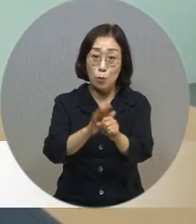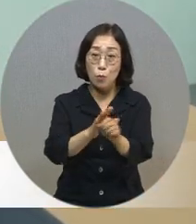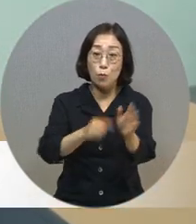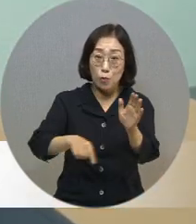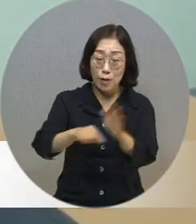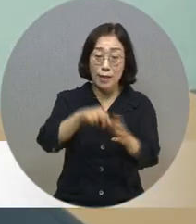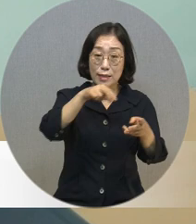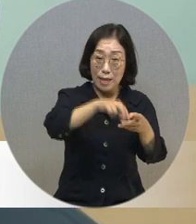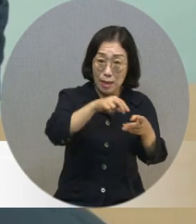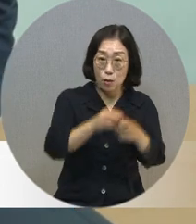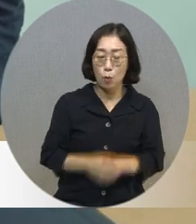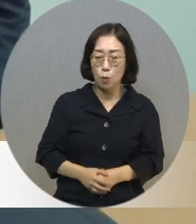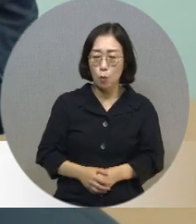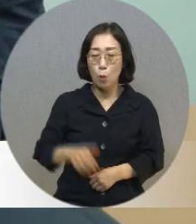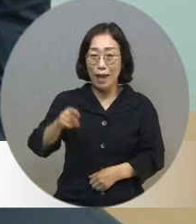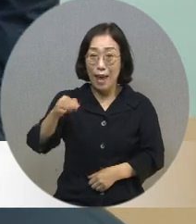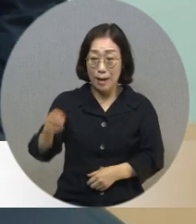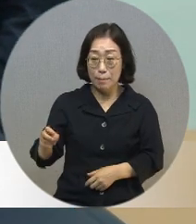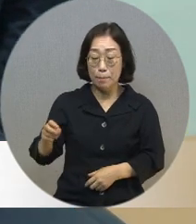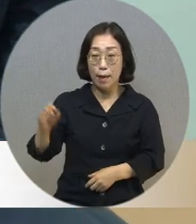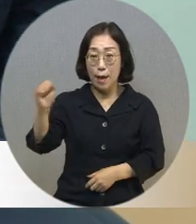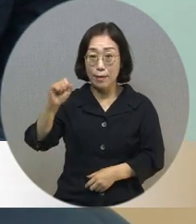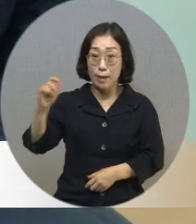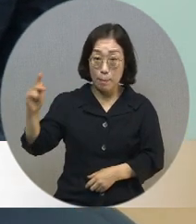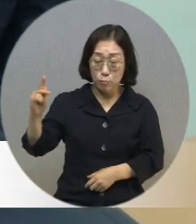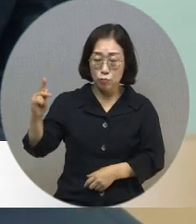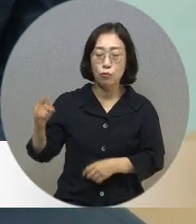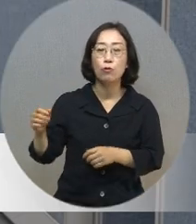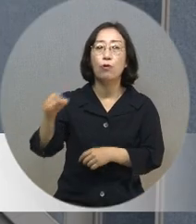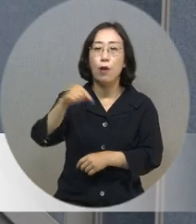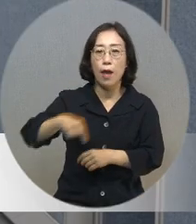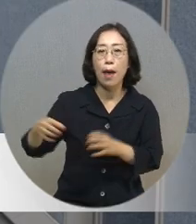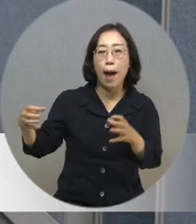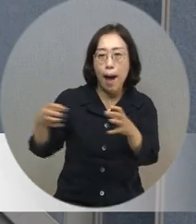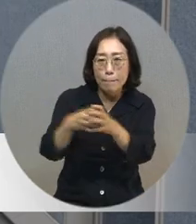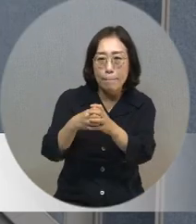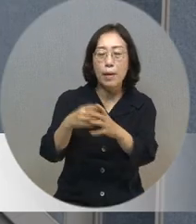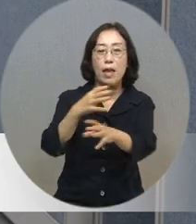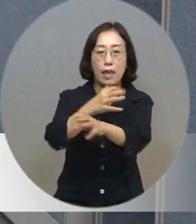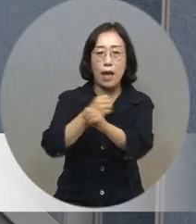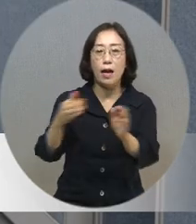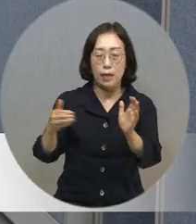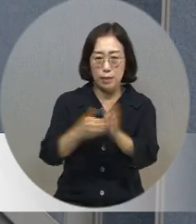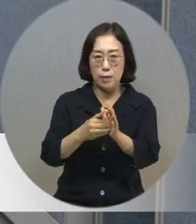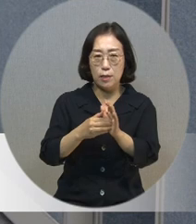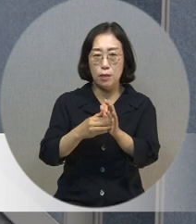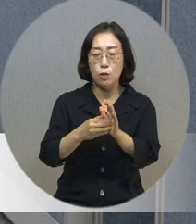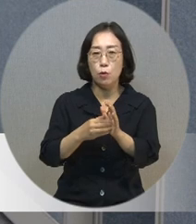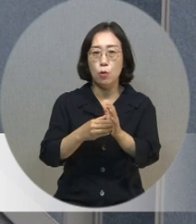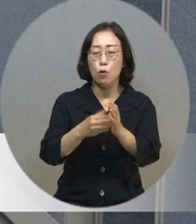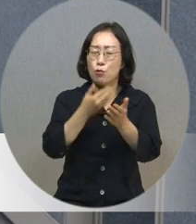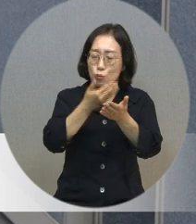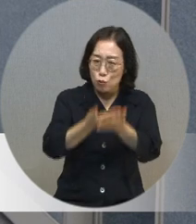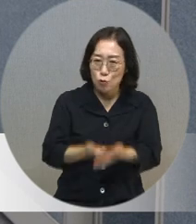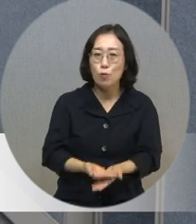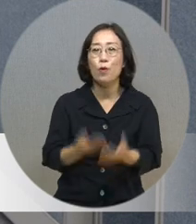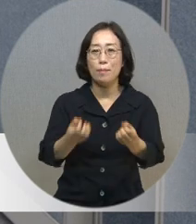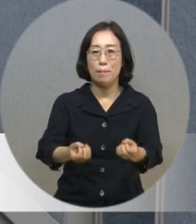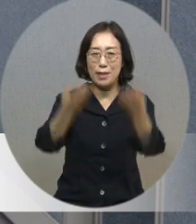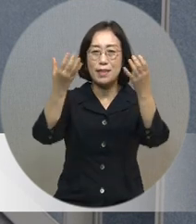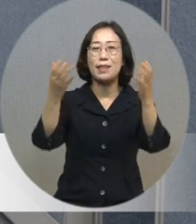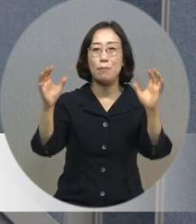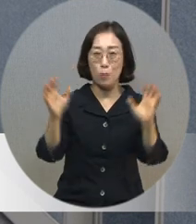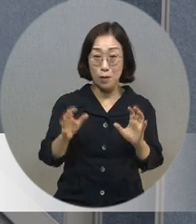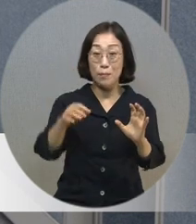센터와 개림 FS 업무 협약이 진행되었습니다 오늘 저희가 이거 귀한 행사를 하게 됐습니다